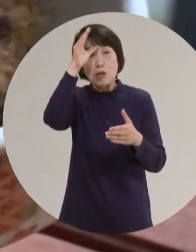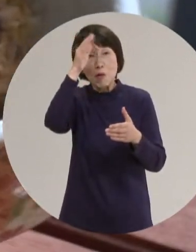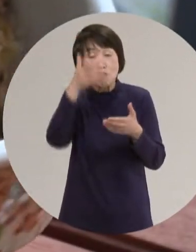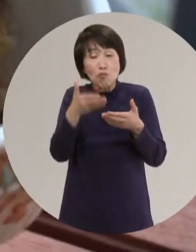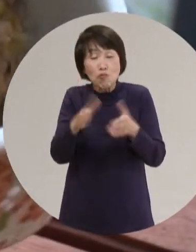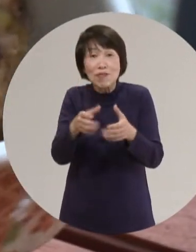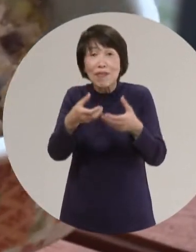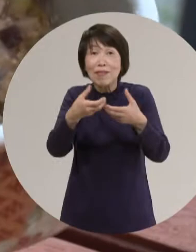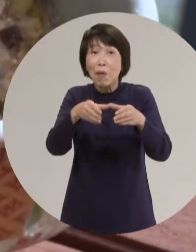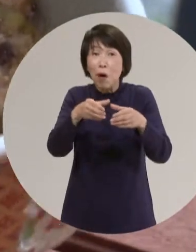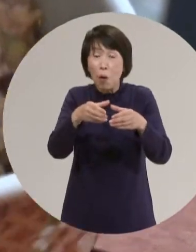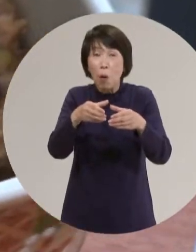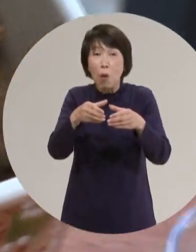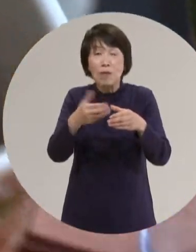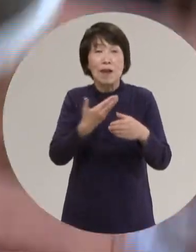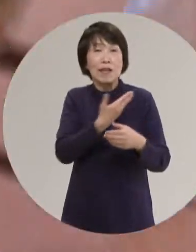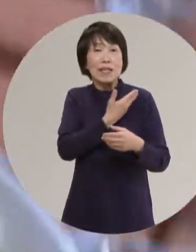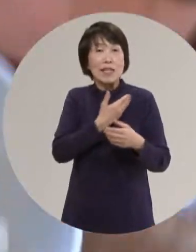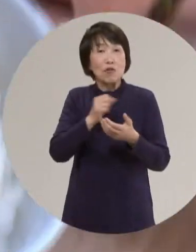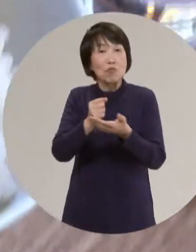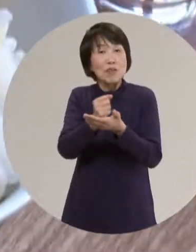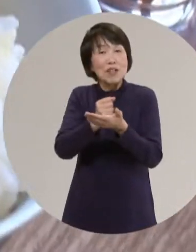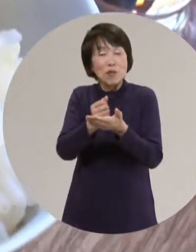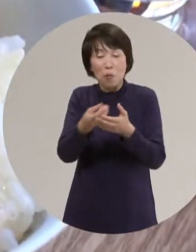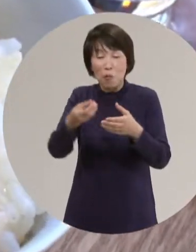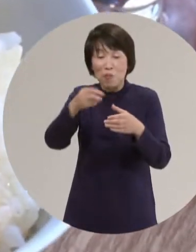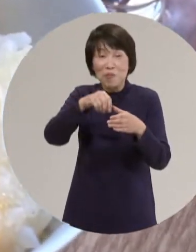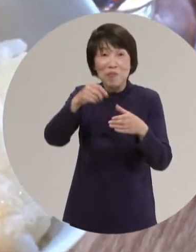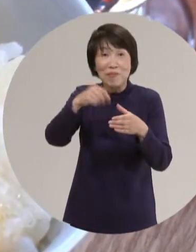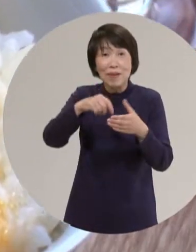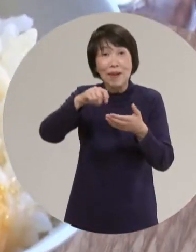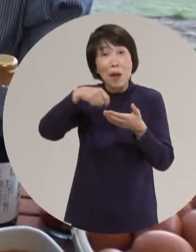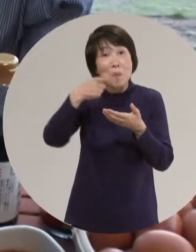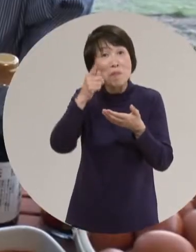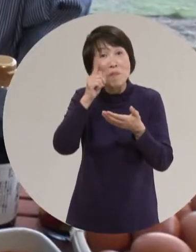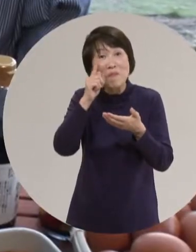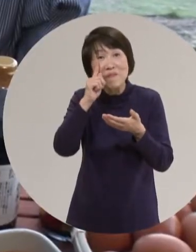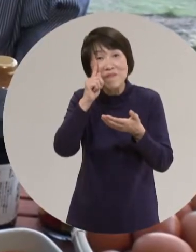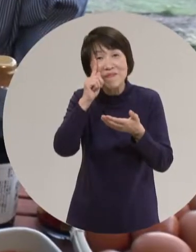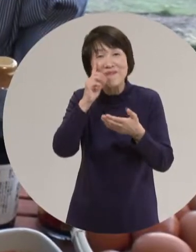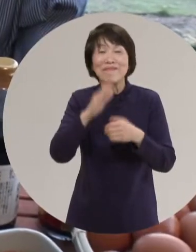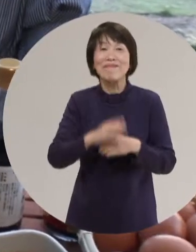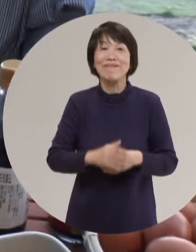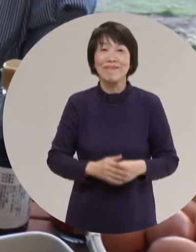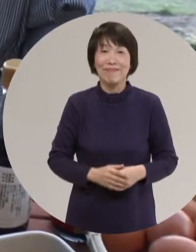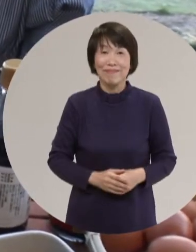卵に自家製の肉味噌を合わせていただきます。